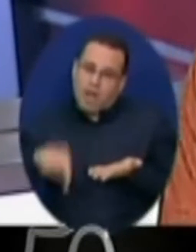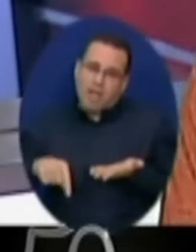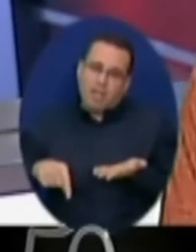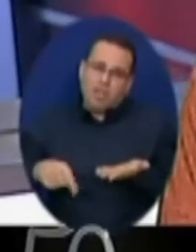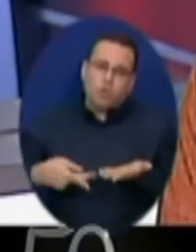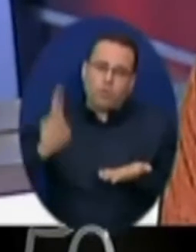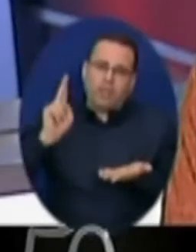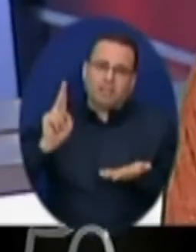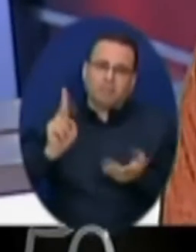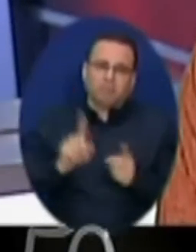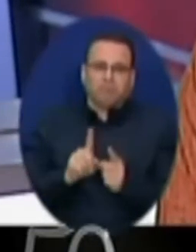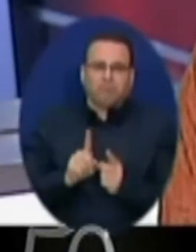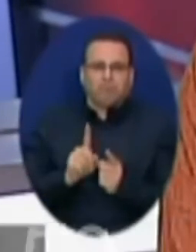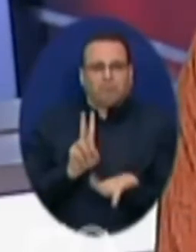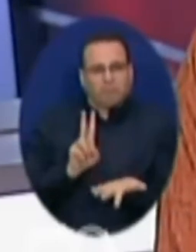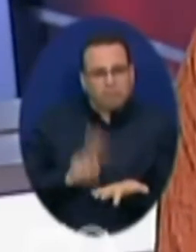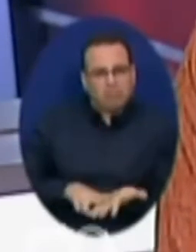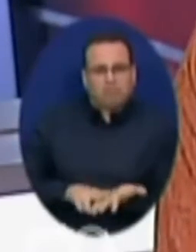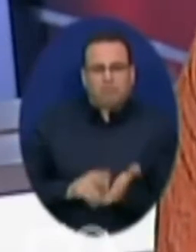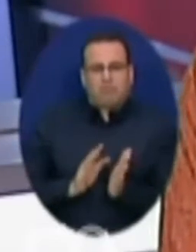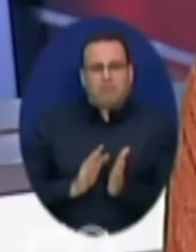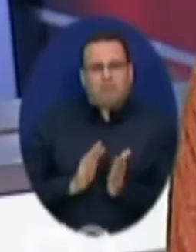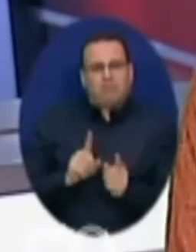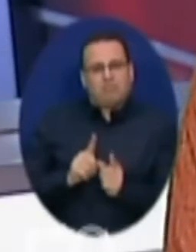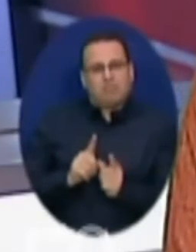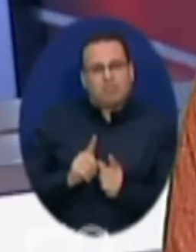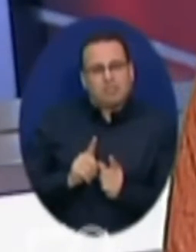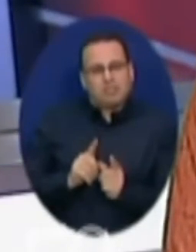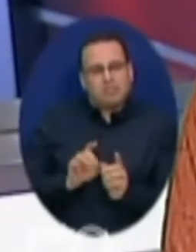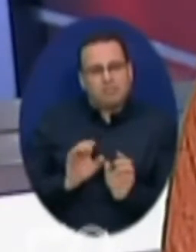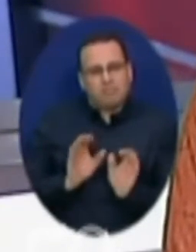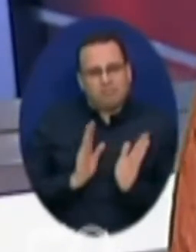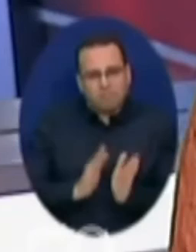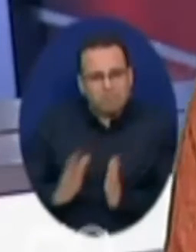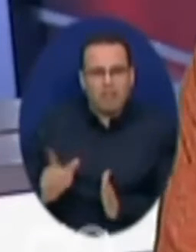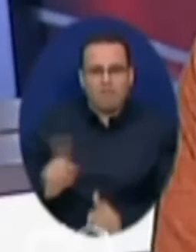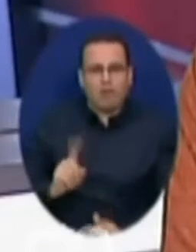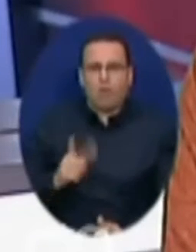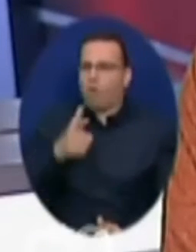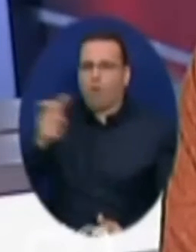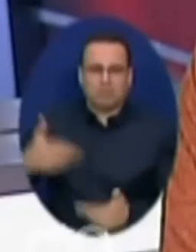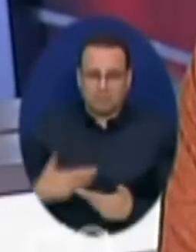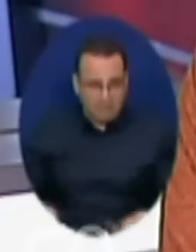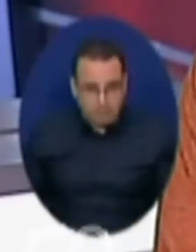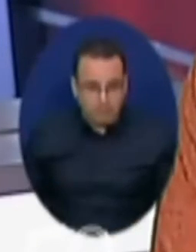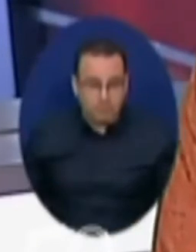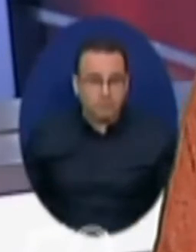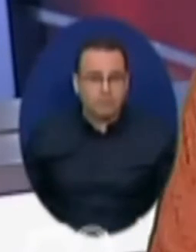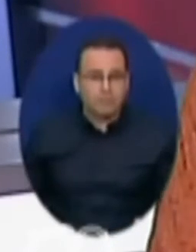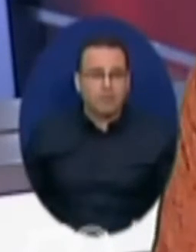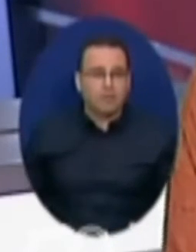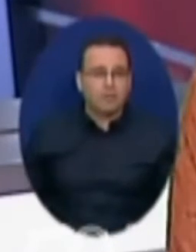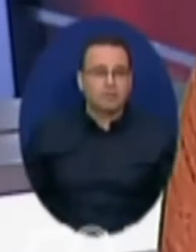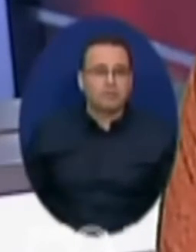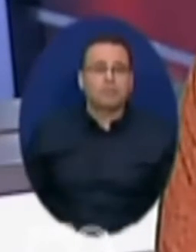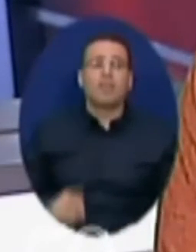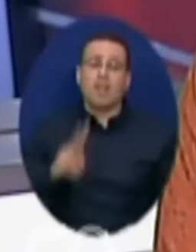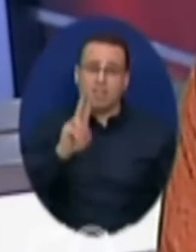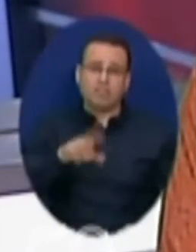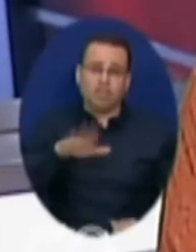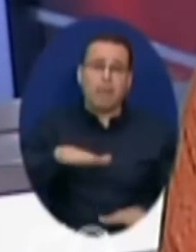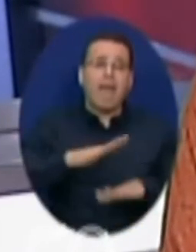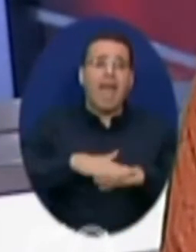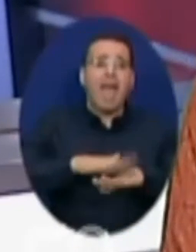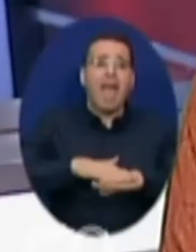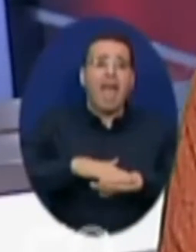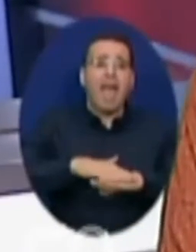כל שכן, הרעיון הבסיסי של דיני המלחמה וגם של האתיקה, יש גם את התחום של האתיקה הצבאית,